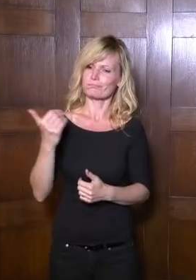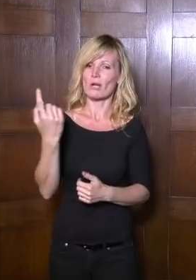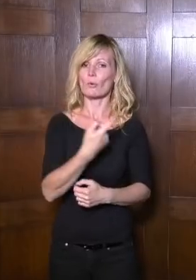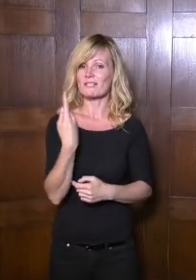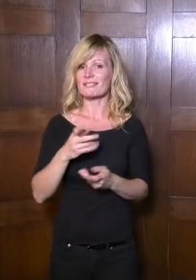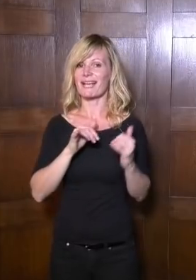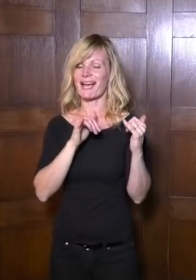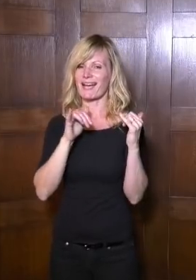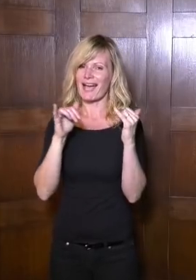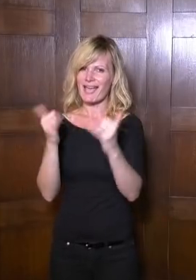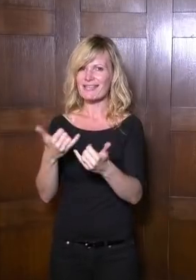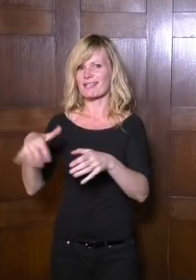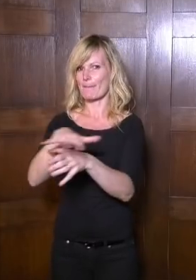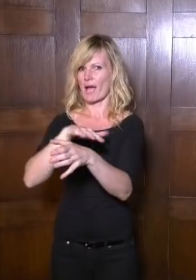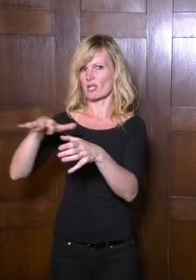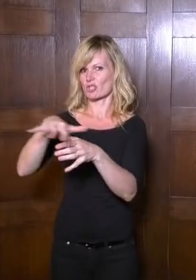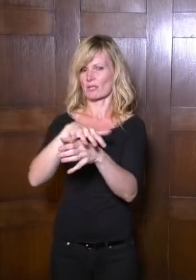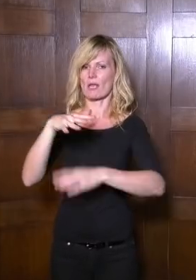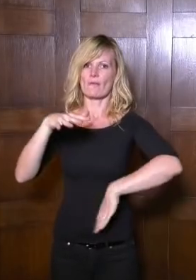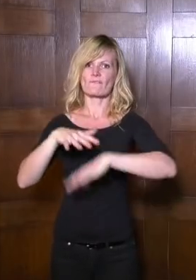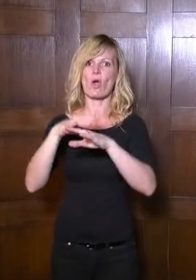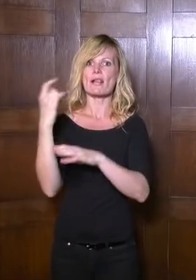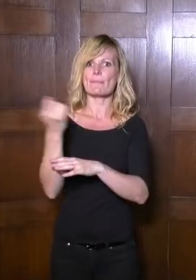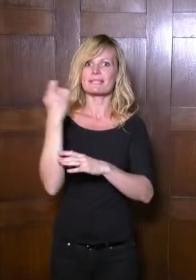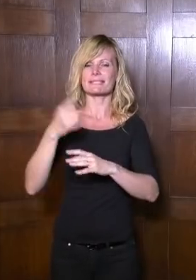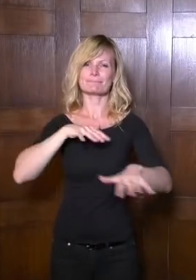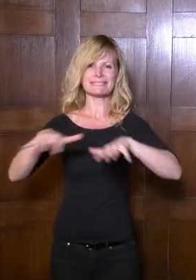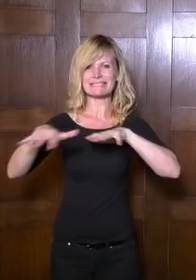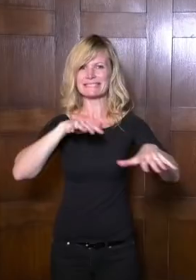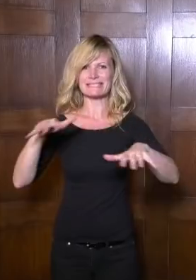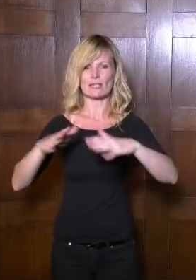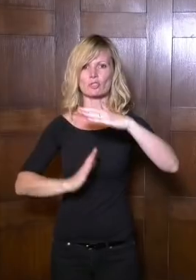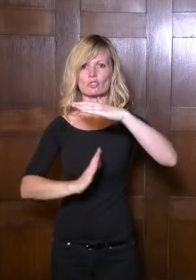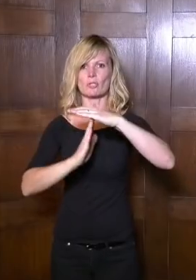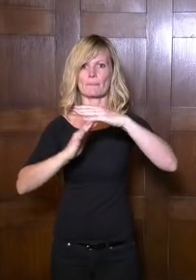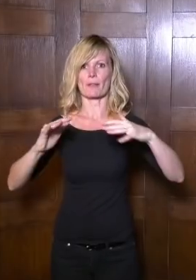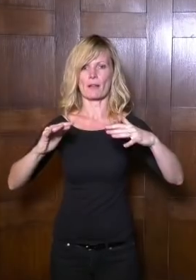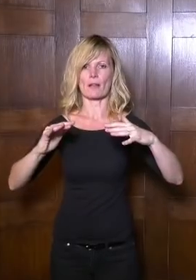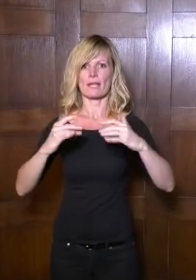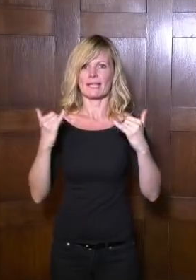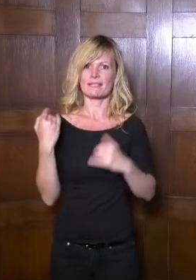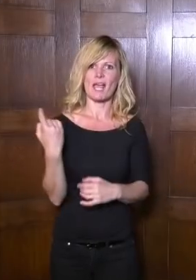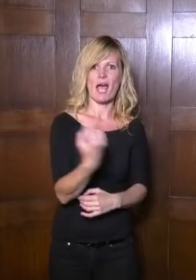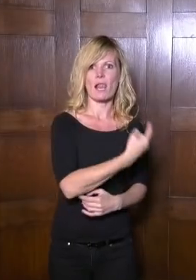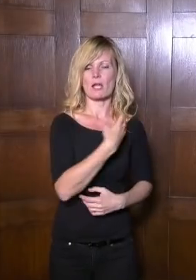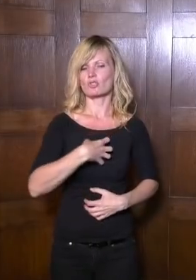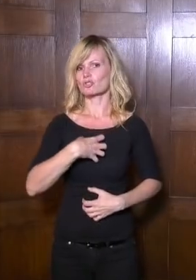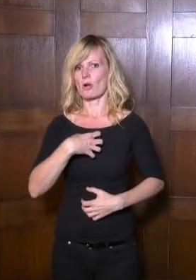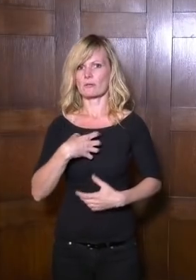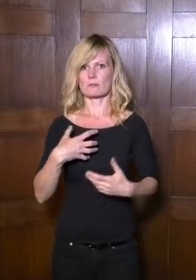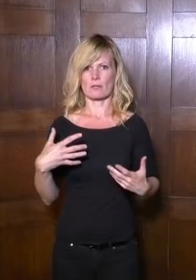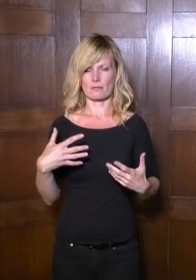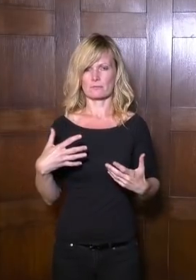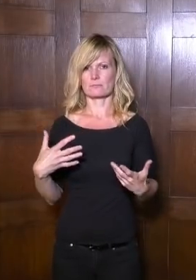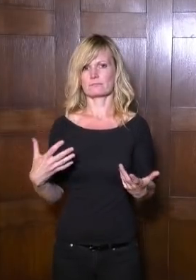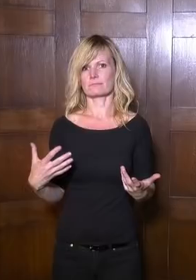Reisebranche im Vollbetrieb angehalten wurde und jetzt kollektiv unter Schock steht. Das zeigen ja in